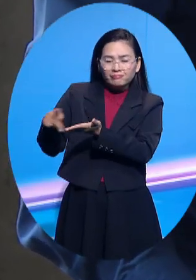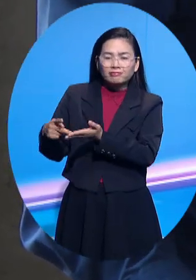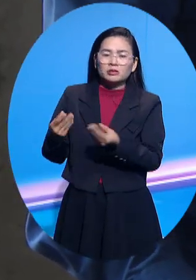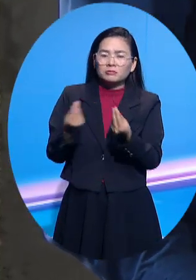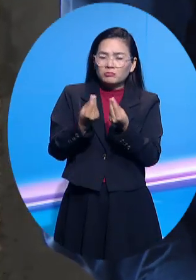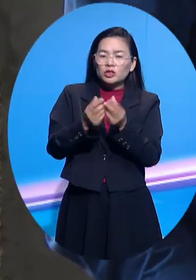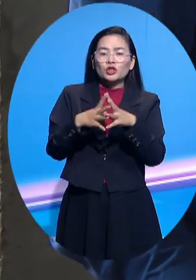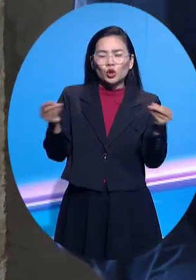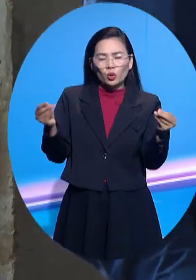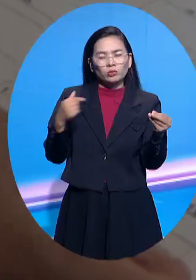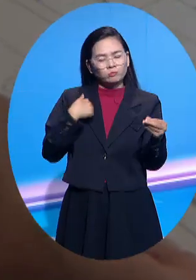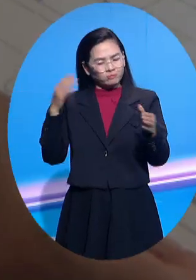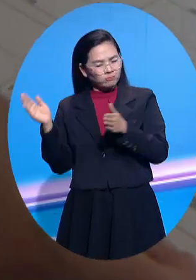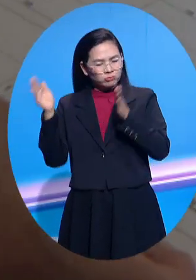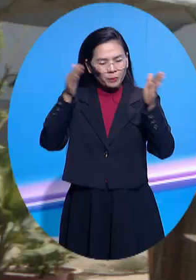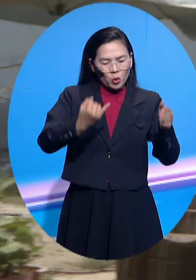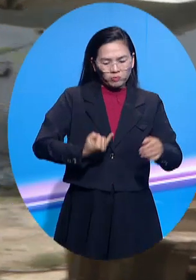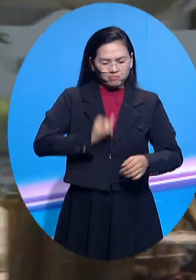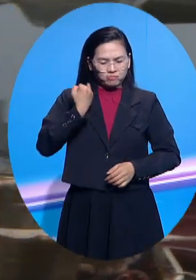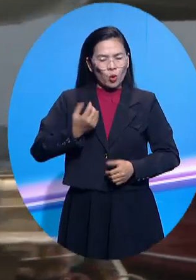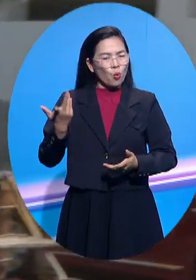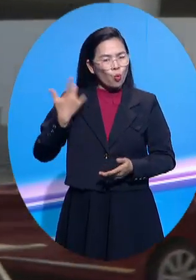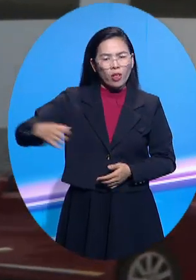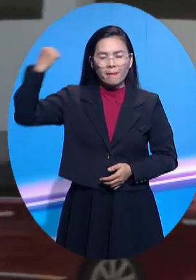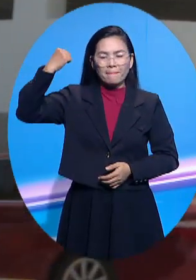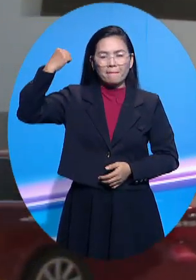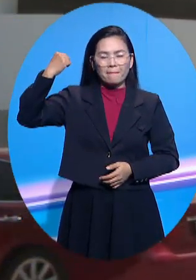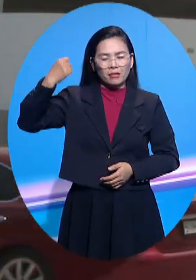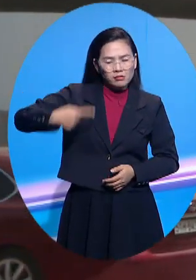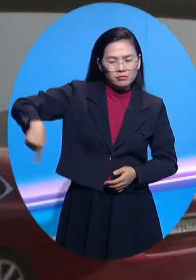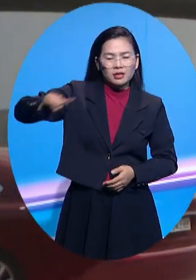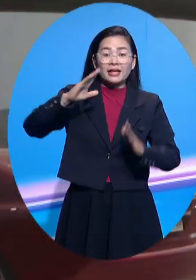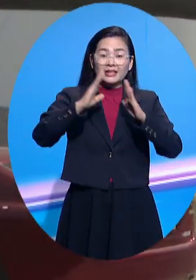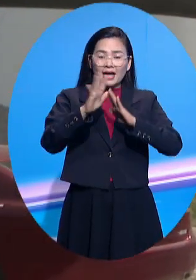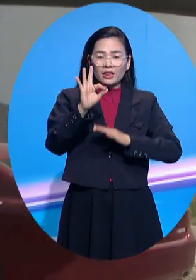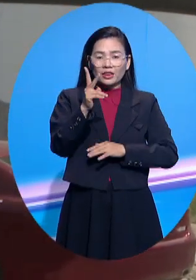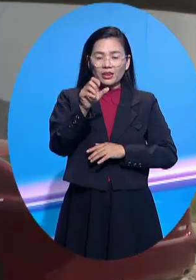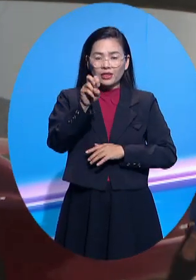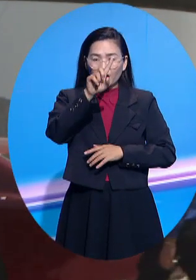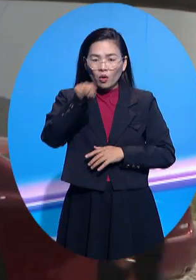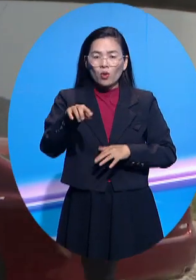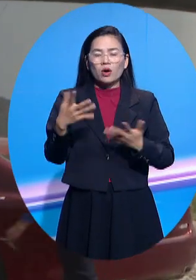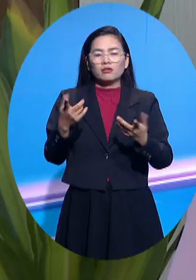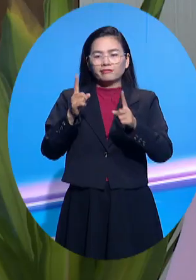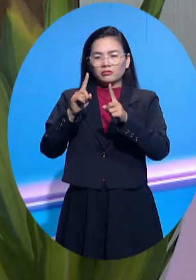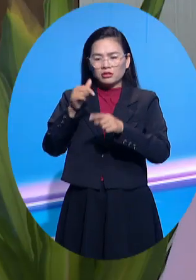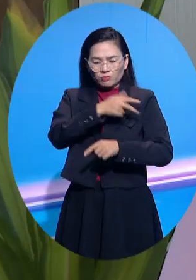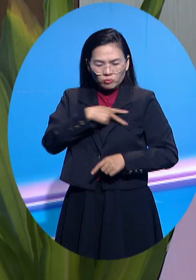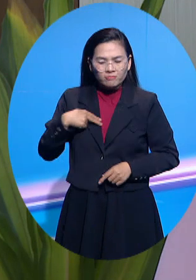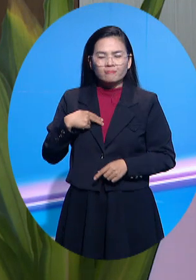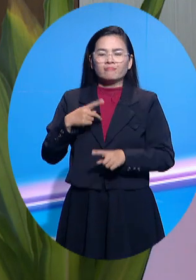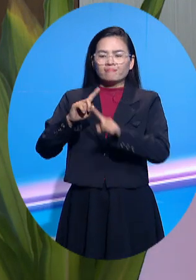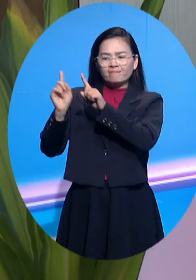á thì chúng tôi cũng đang tập trung nỗ lực và quyết tâm để các nhà thầu và tư vấn huy động tất cả các nguồn nhân lực và vật